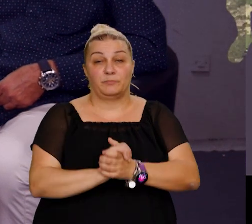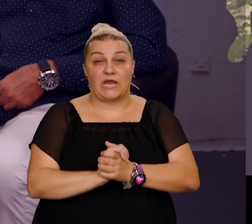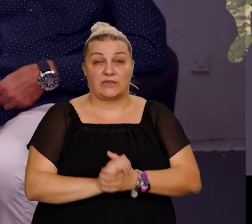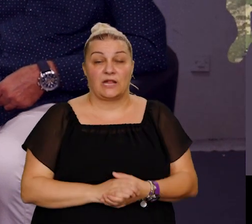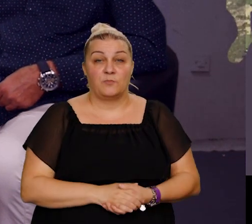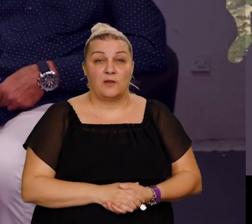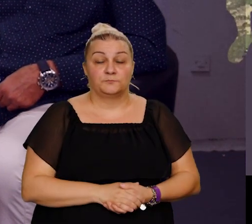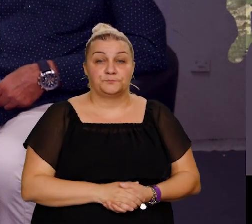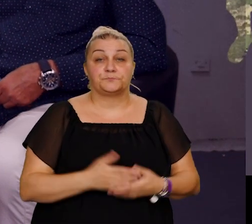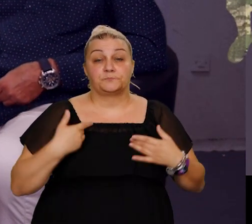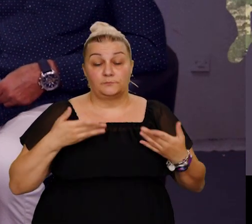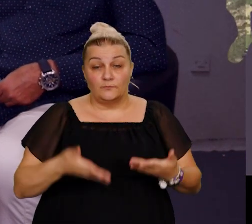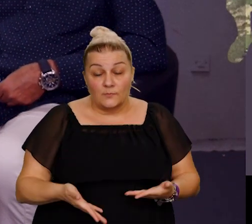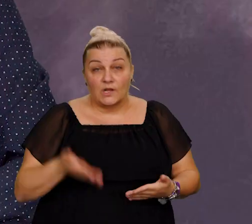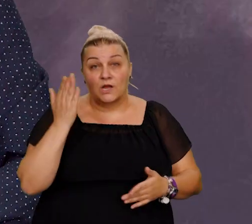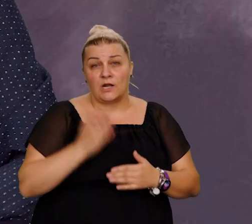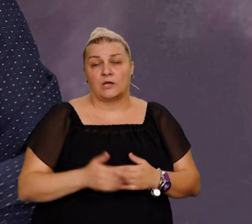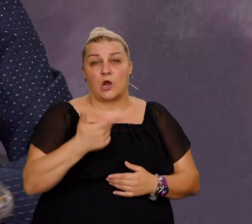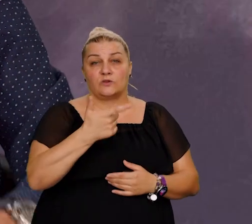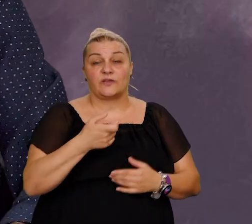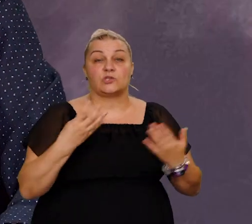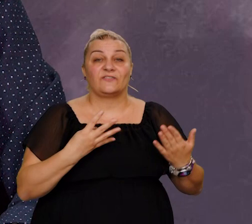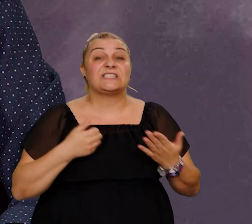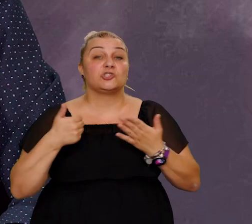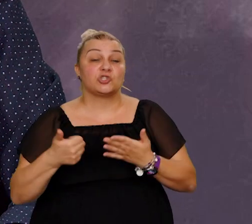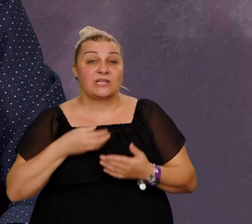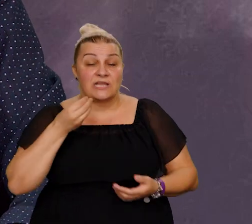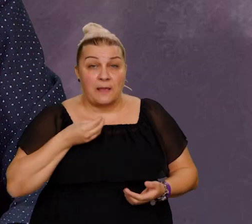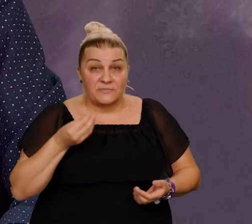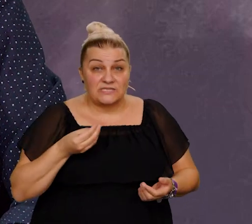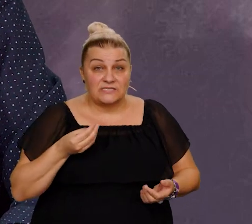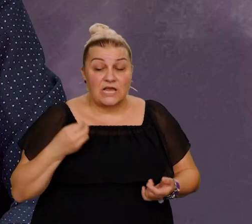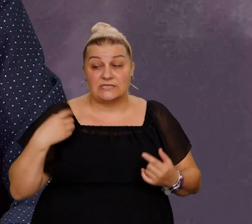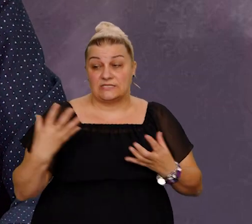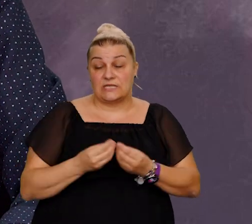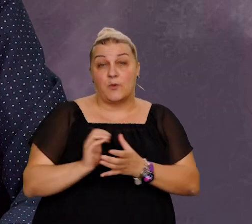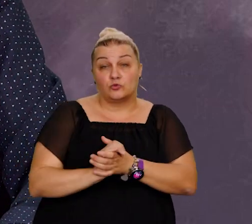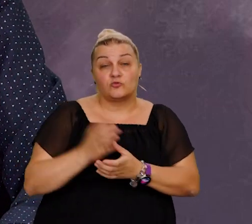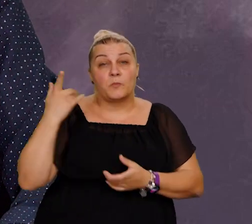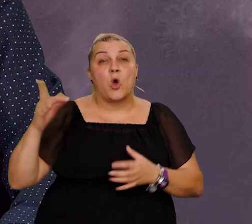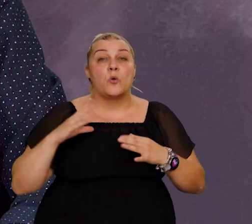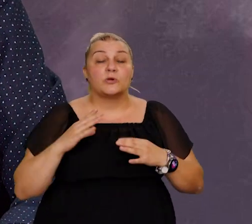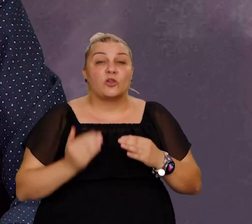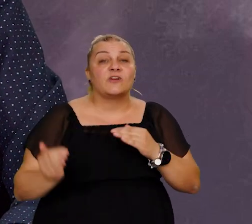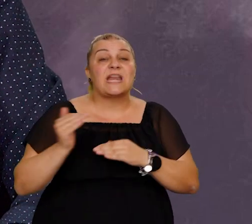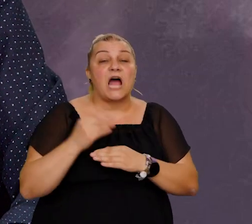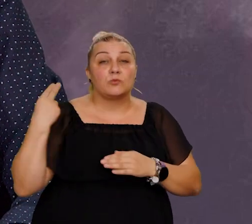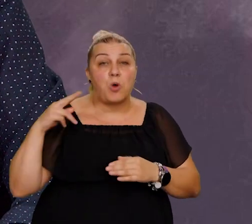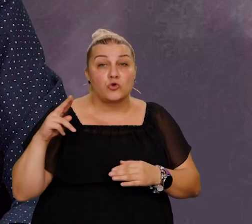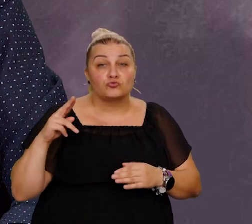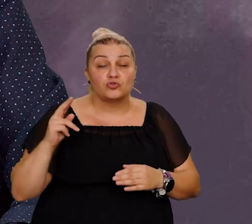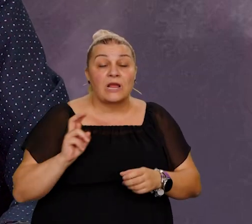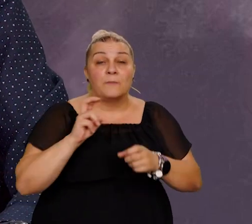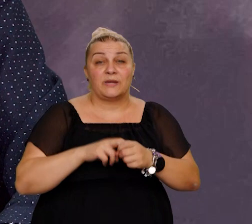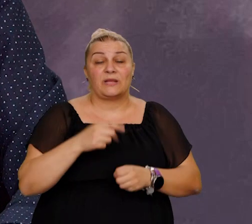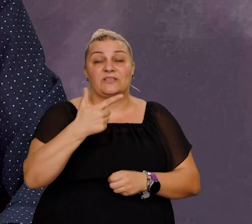prijateljima. Evo nas na koncu 296. emisije. S nama u društvu bio je umirovljeni natporučnik Hrvatske